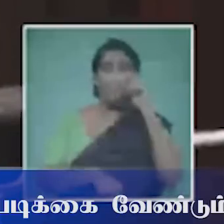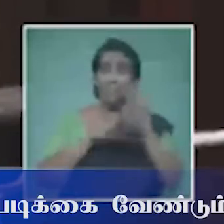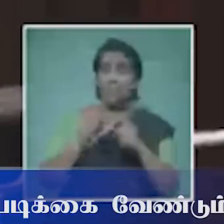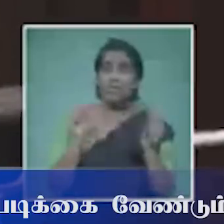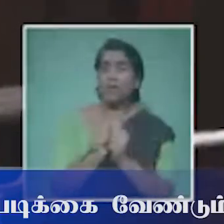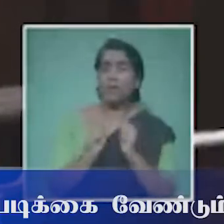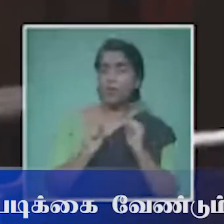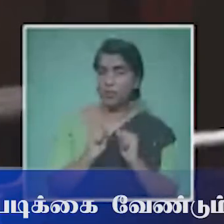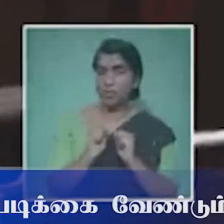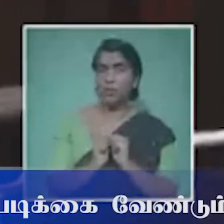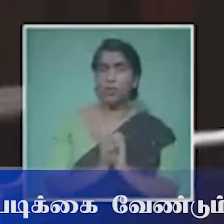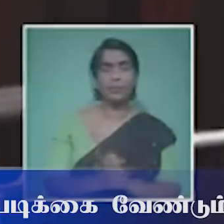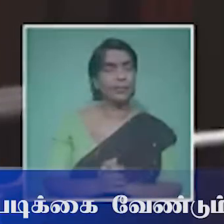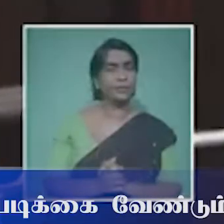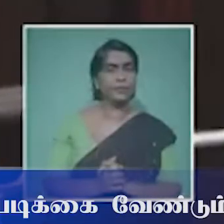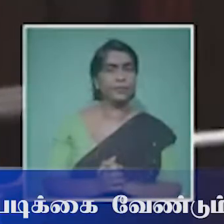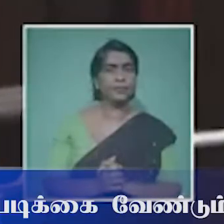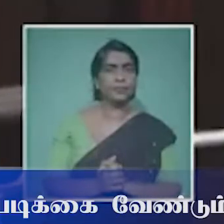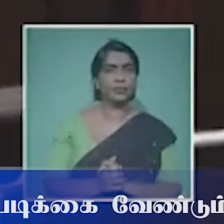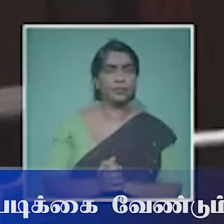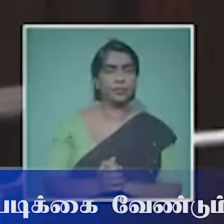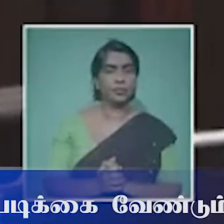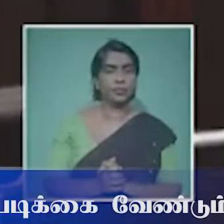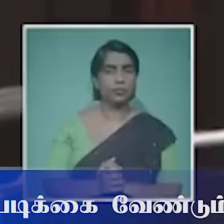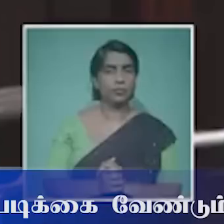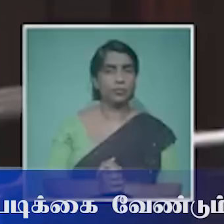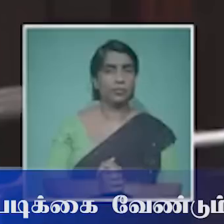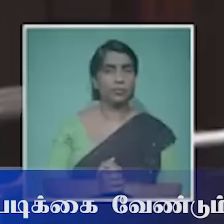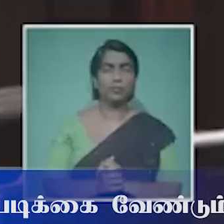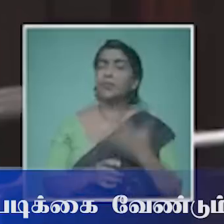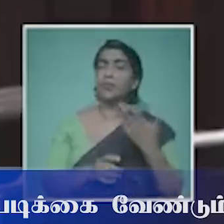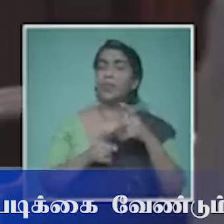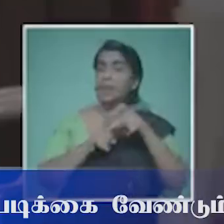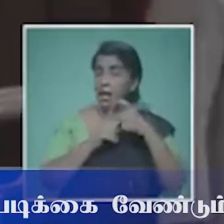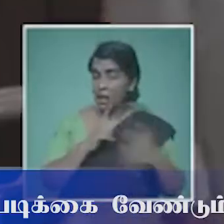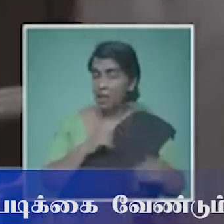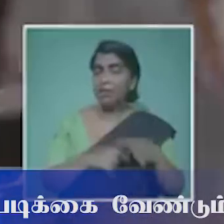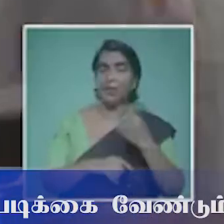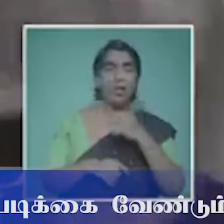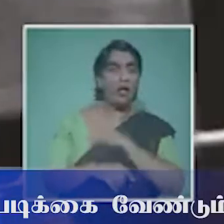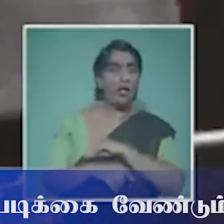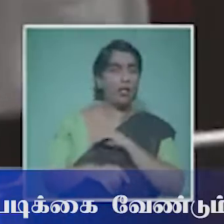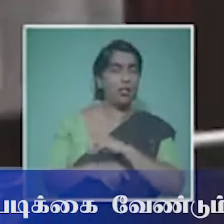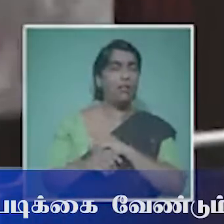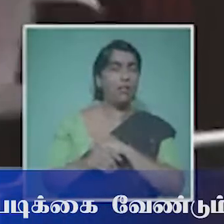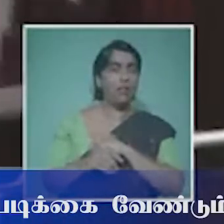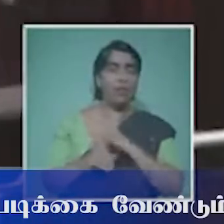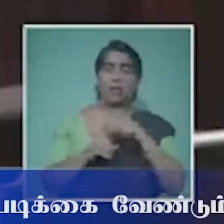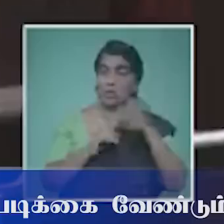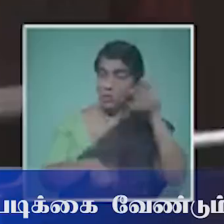நிகழ்வுக்கு வடக்கு மற்றும் கிழக்கு மாகாணங்களில் பல தடைகள் ஏற்படுத்தப்பட்டுள்ளமையையும் அவர் சபையின் கவனத்திற்கு கொண்டு வந்தார். எவ்வாறான